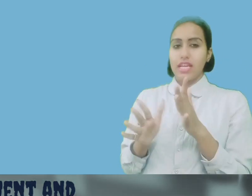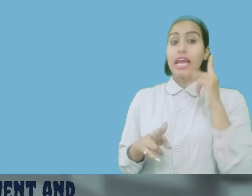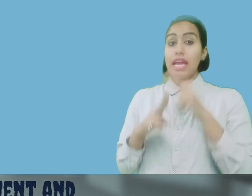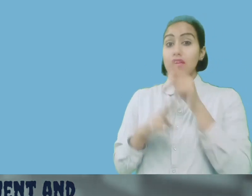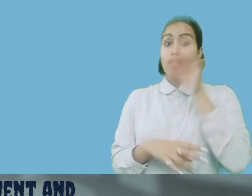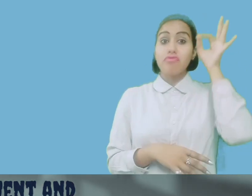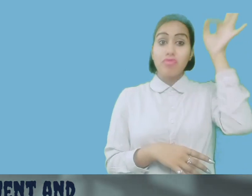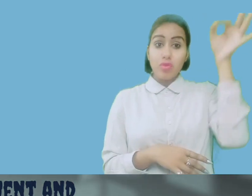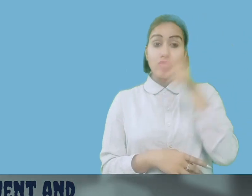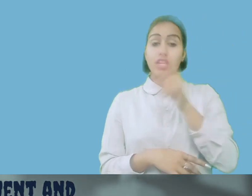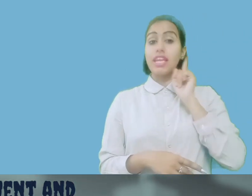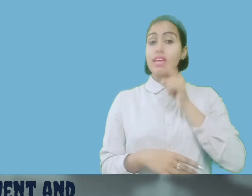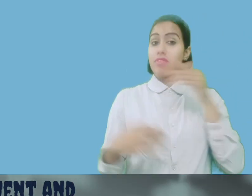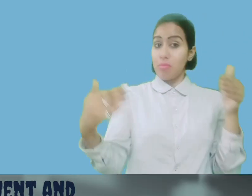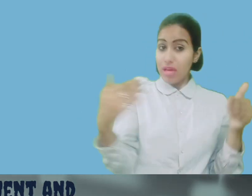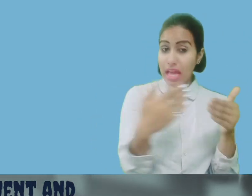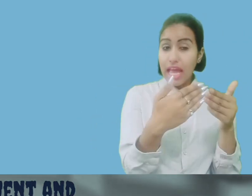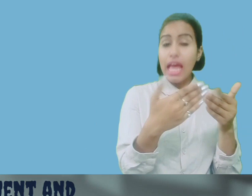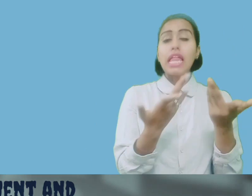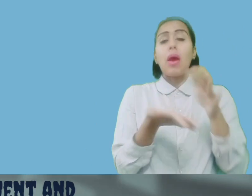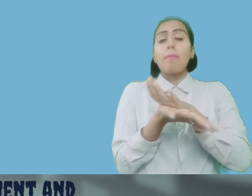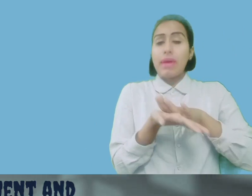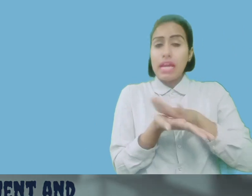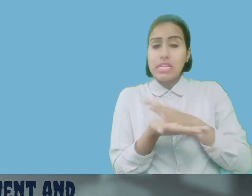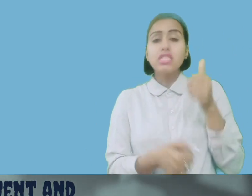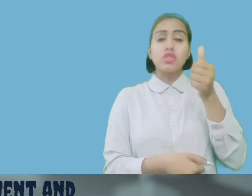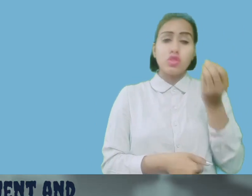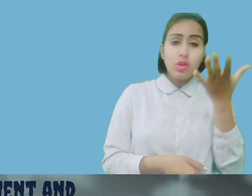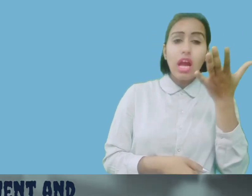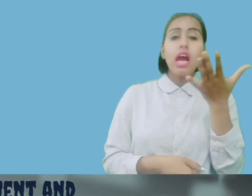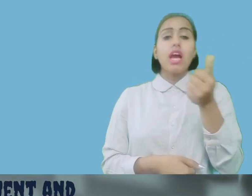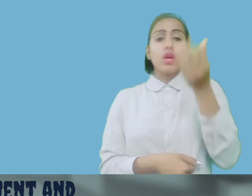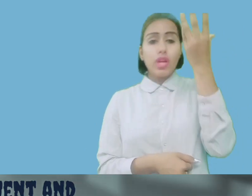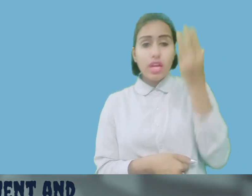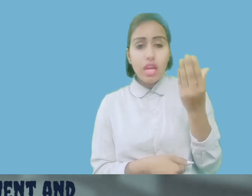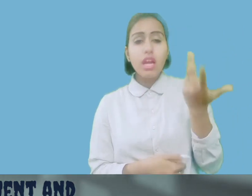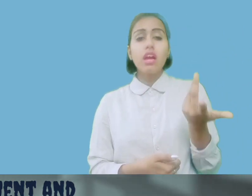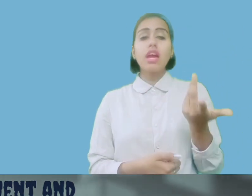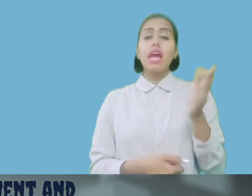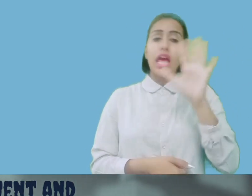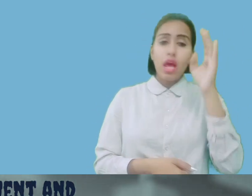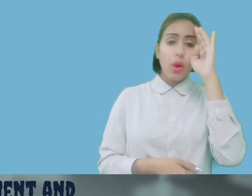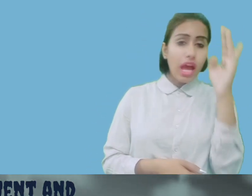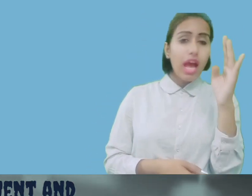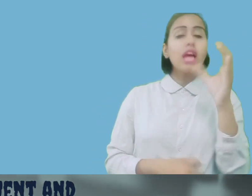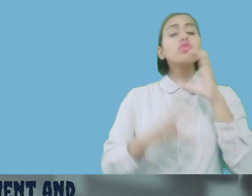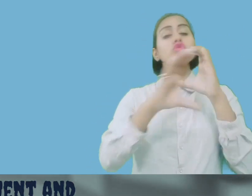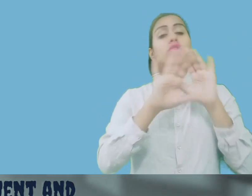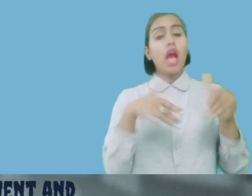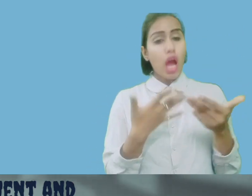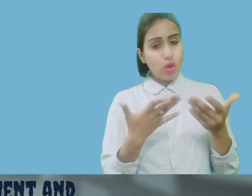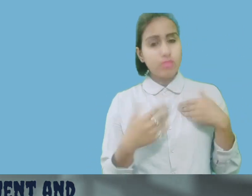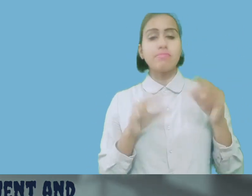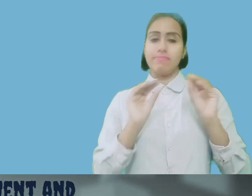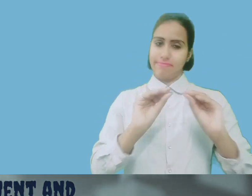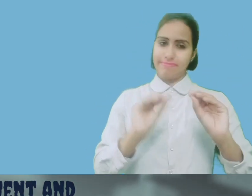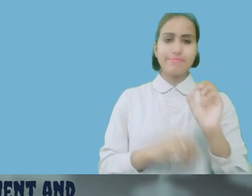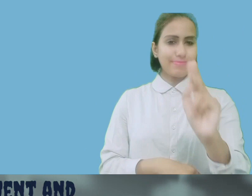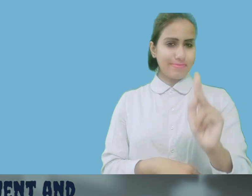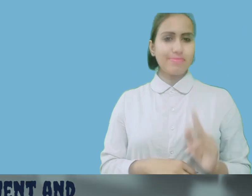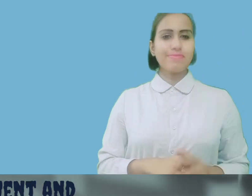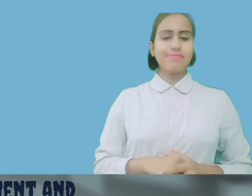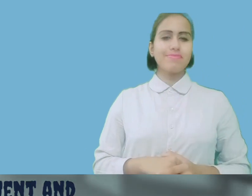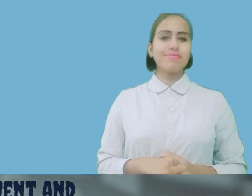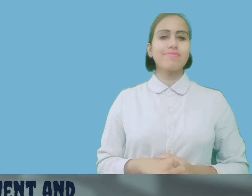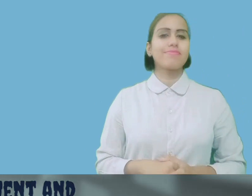और मॉर्निंग जी। आप अगर दोपहर के वक्त मिल रहे हैं तो आप गुड करके, और सूरज होता है तो आप इस तरह से